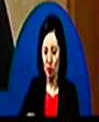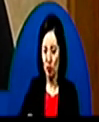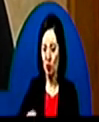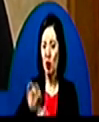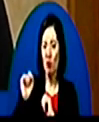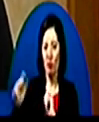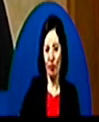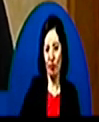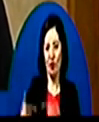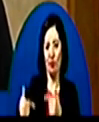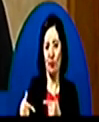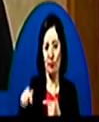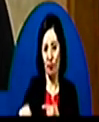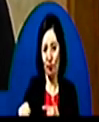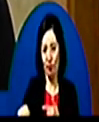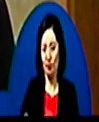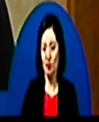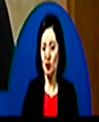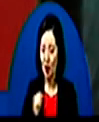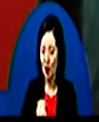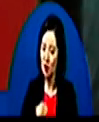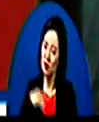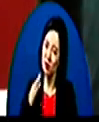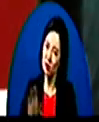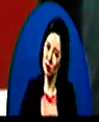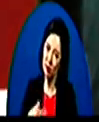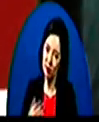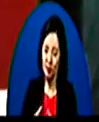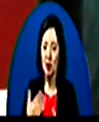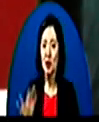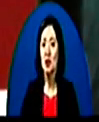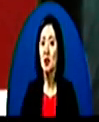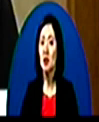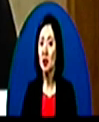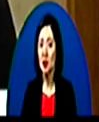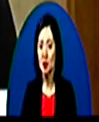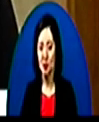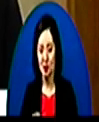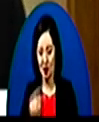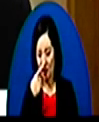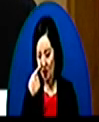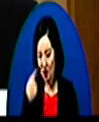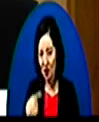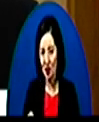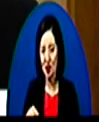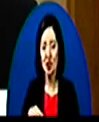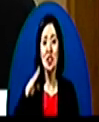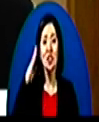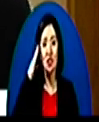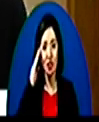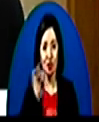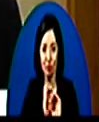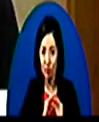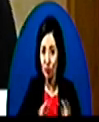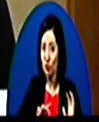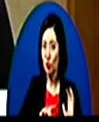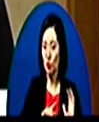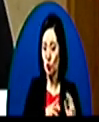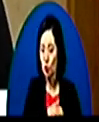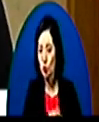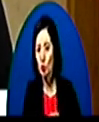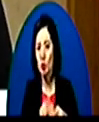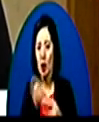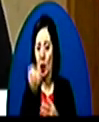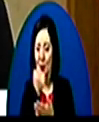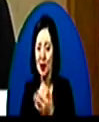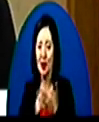тэмцэх энэ ажилгаар дэмжиж Хятадын зэвсэг хүчний зүгээс батлан